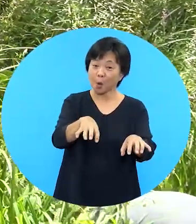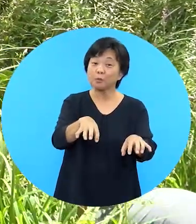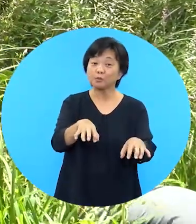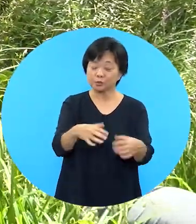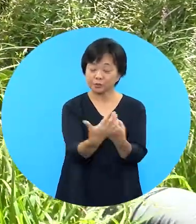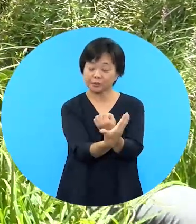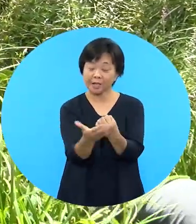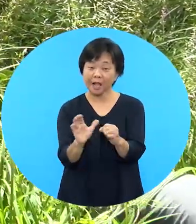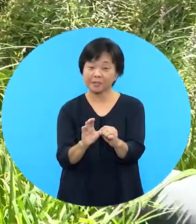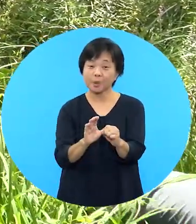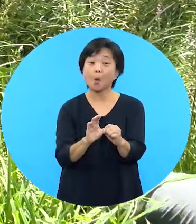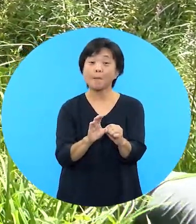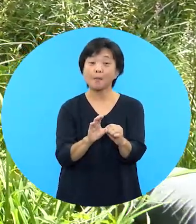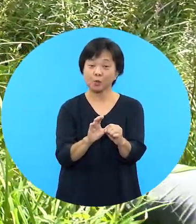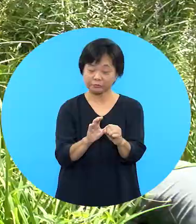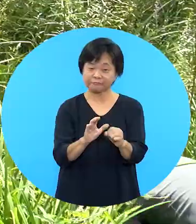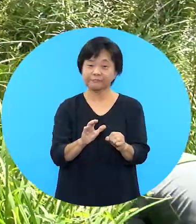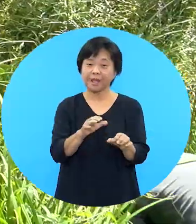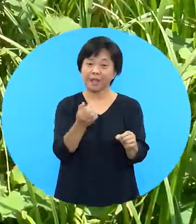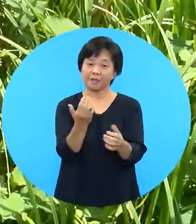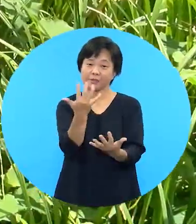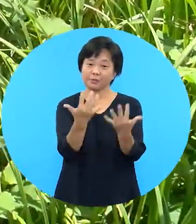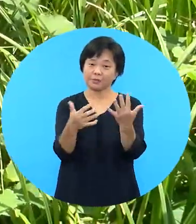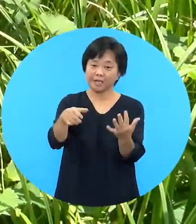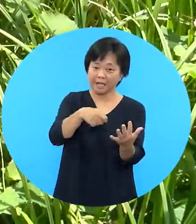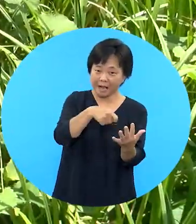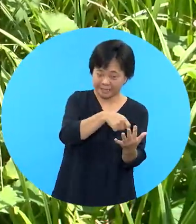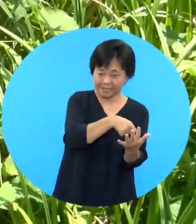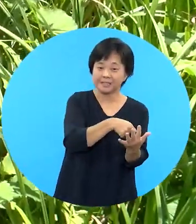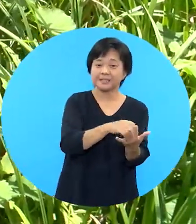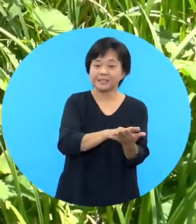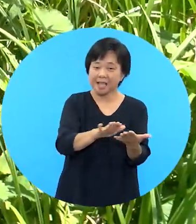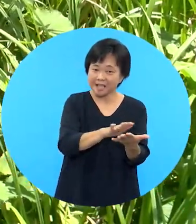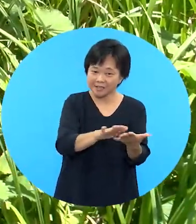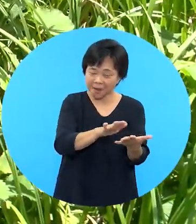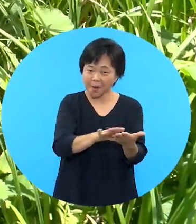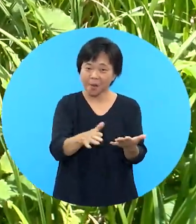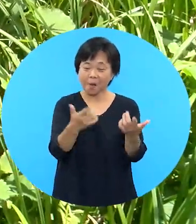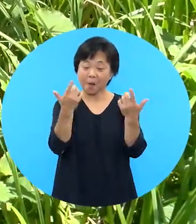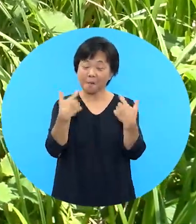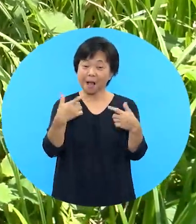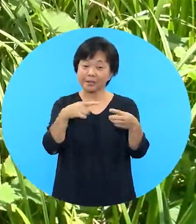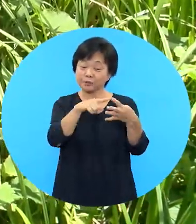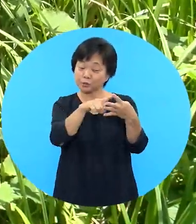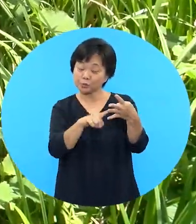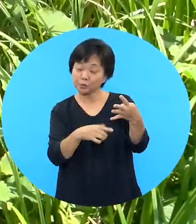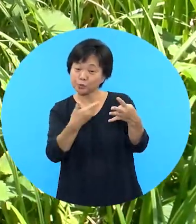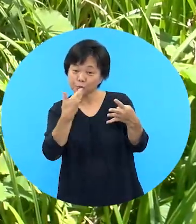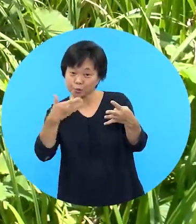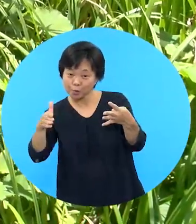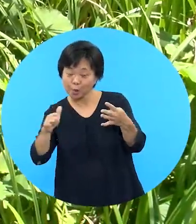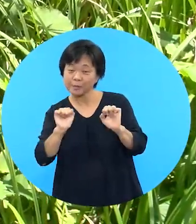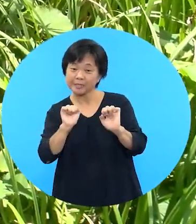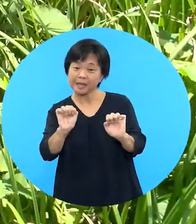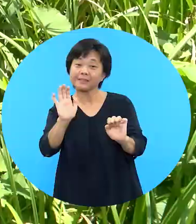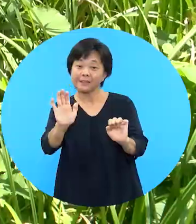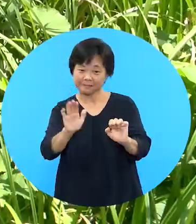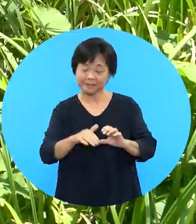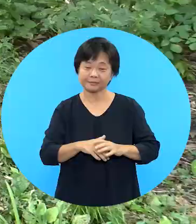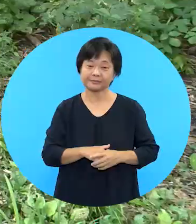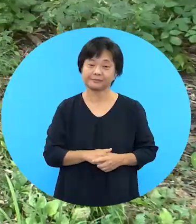生息する環境を守るため、草刈りや水路の清掃などの活動を毎週水曜日に行っています。